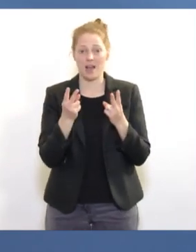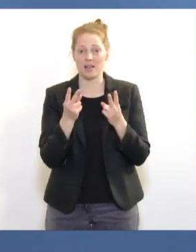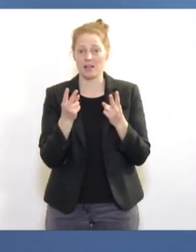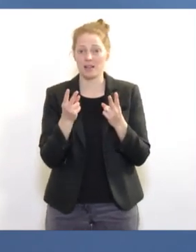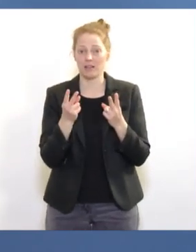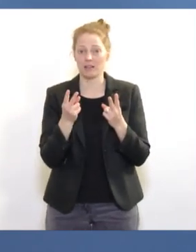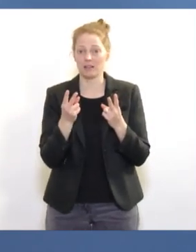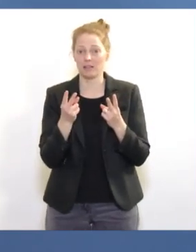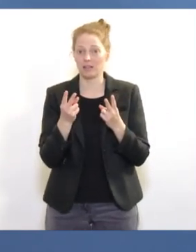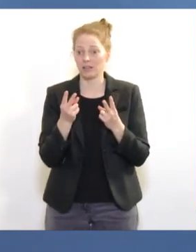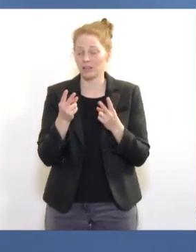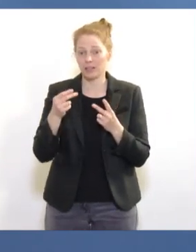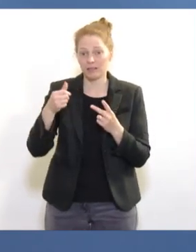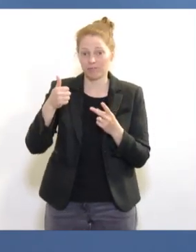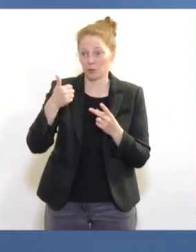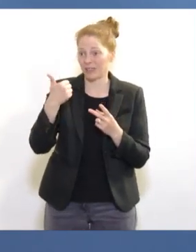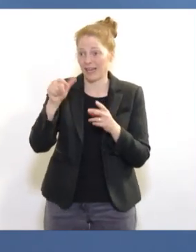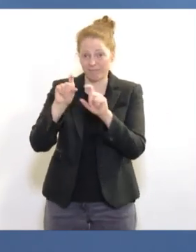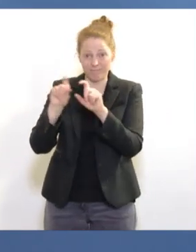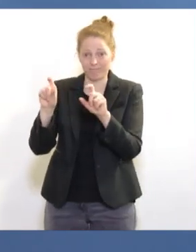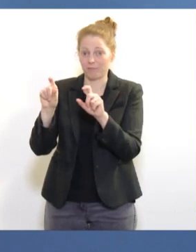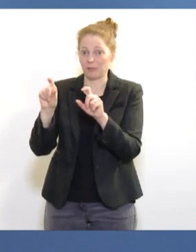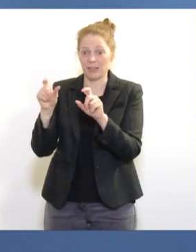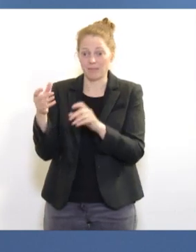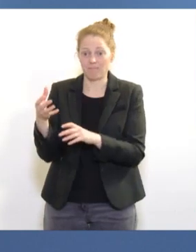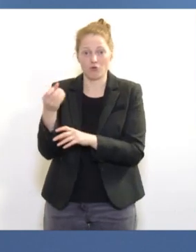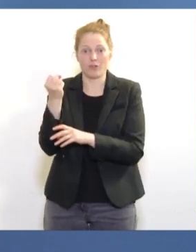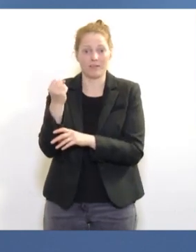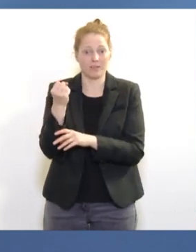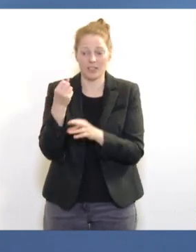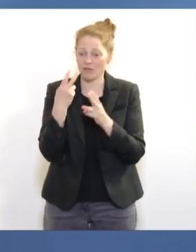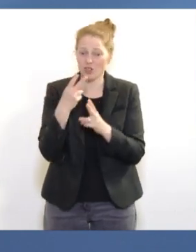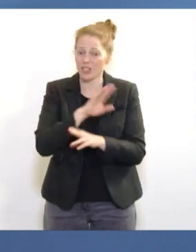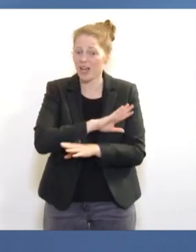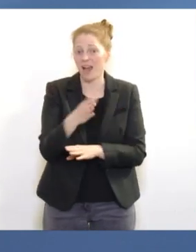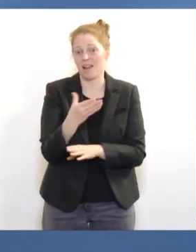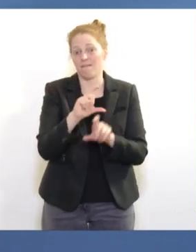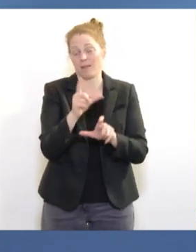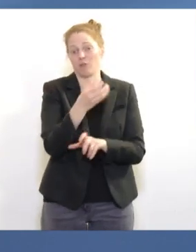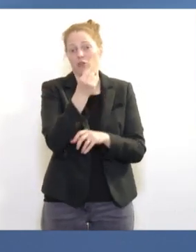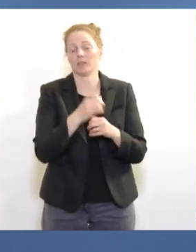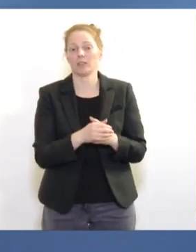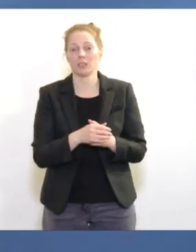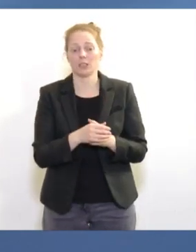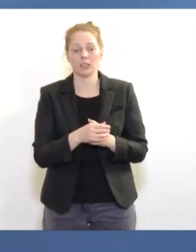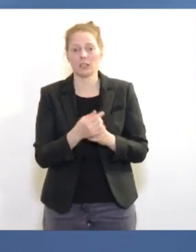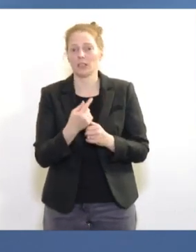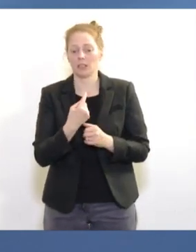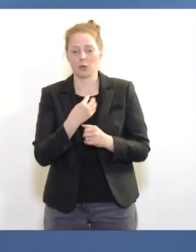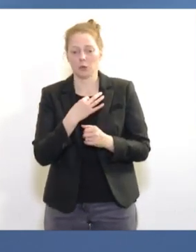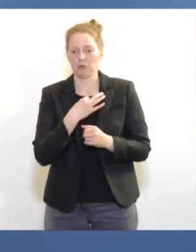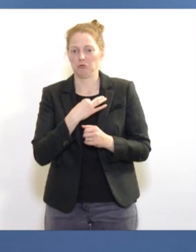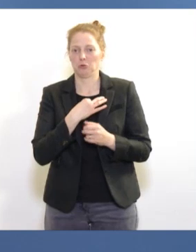Evaluieren vom einzelnen Betrieb. Für uns wäre es nicht wichtig, ob ein Betrieb